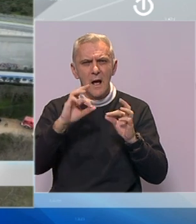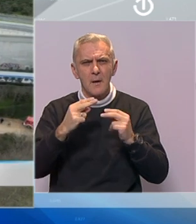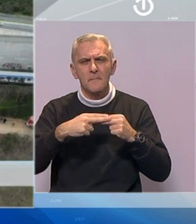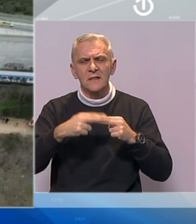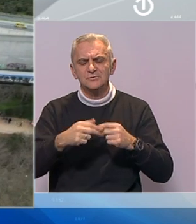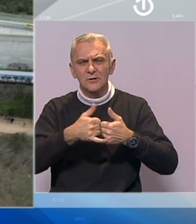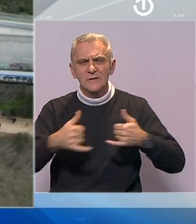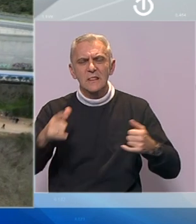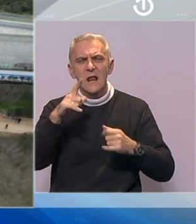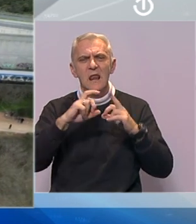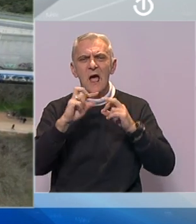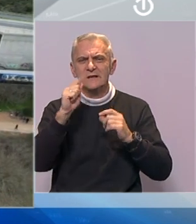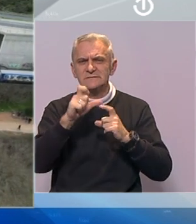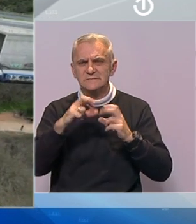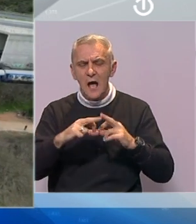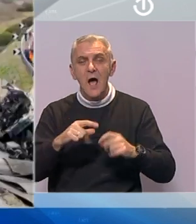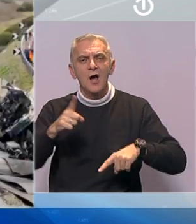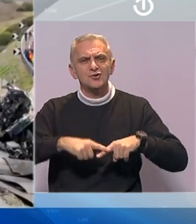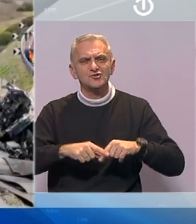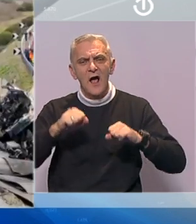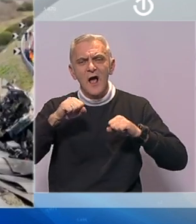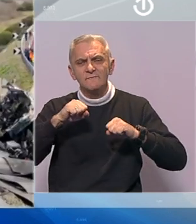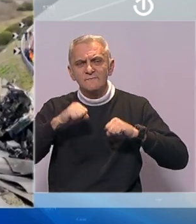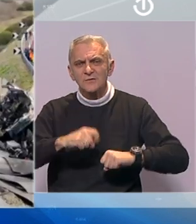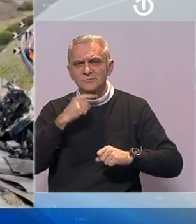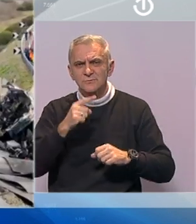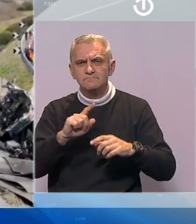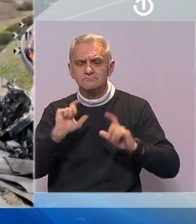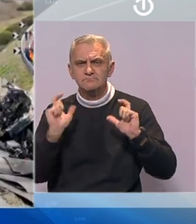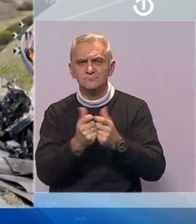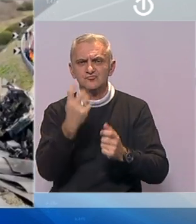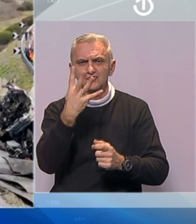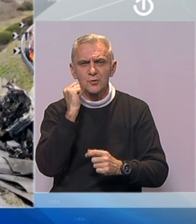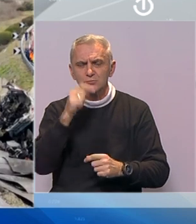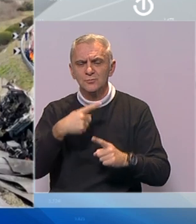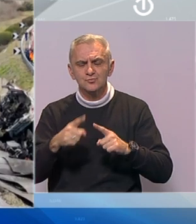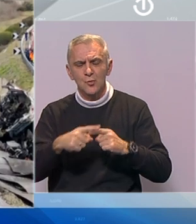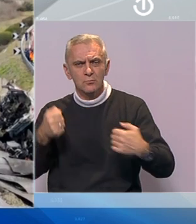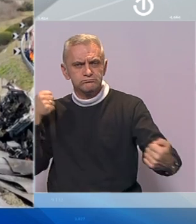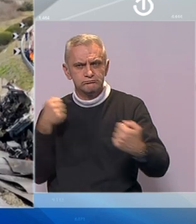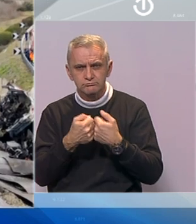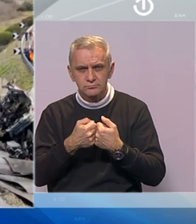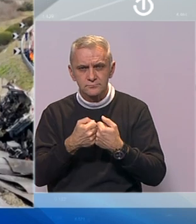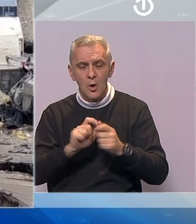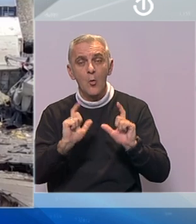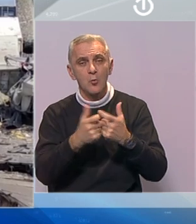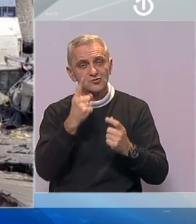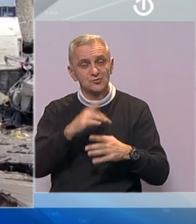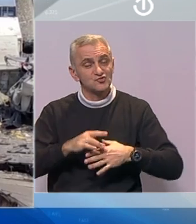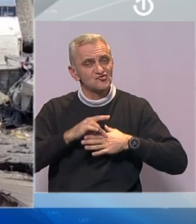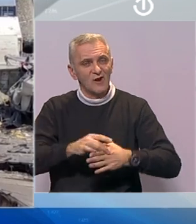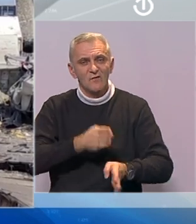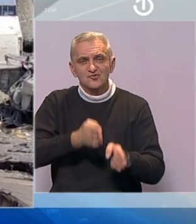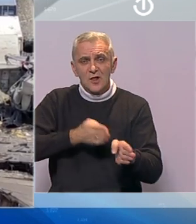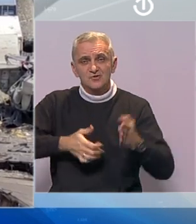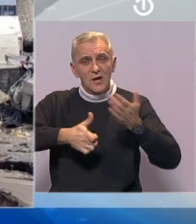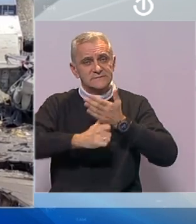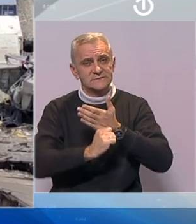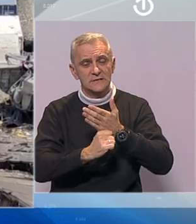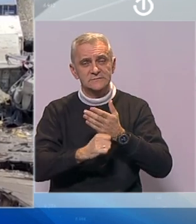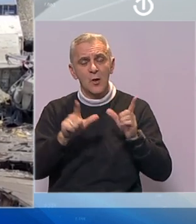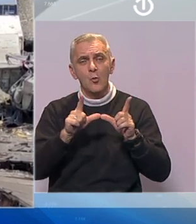Larise. Grčke vlasti su privele 4 osobe zbog smrtonosnog sudara. Među uhapšenima je i šef željezničke